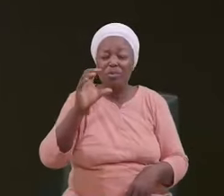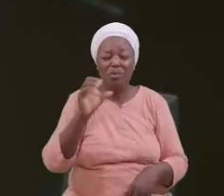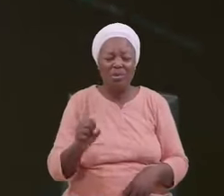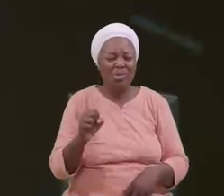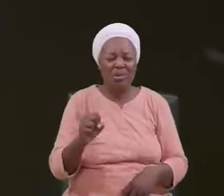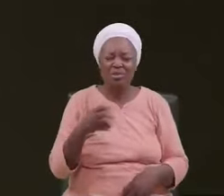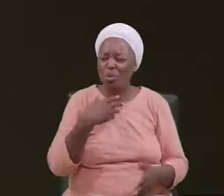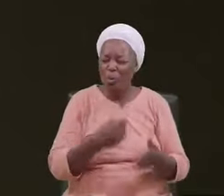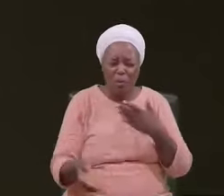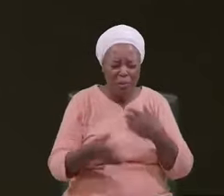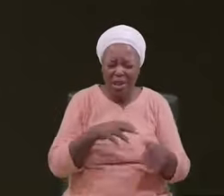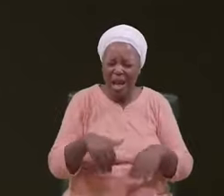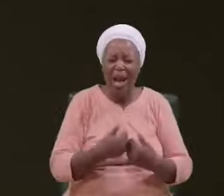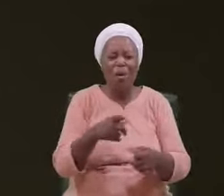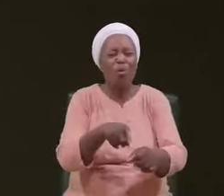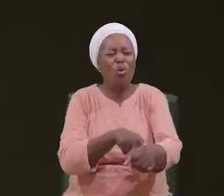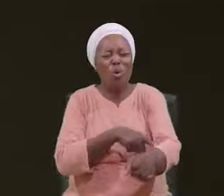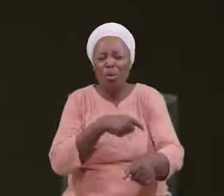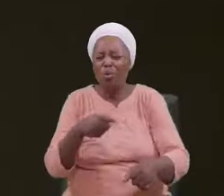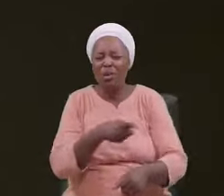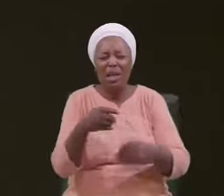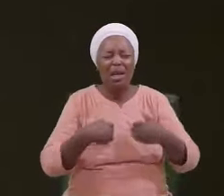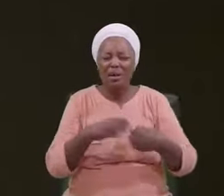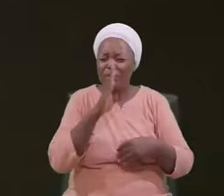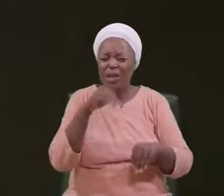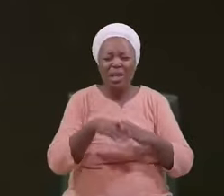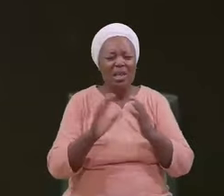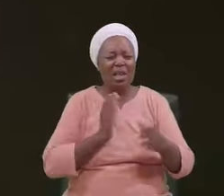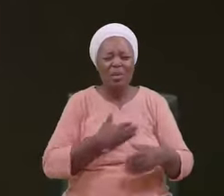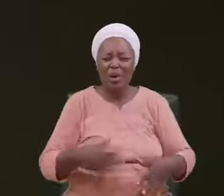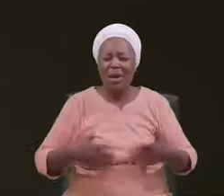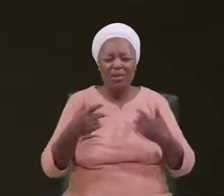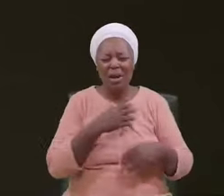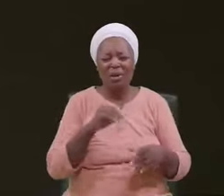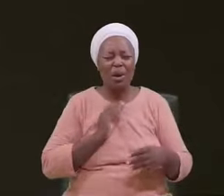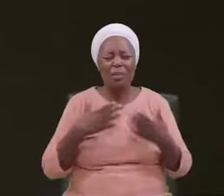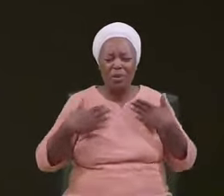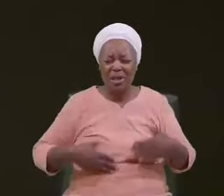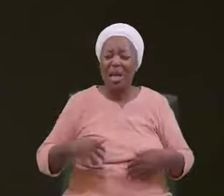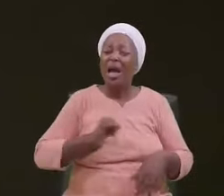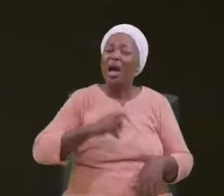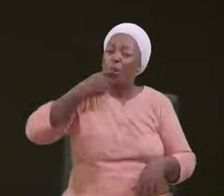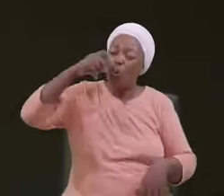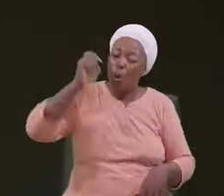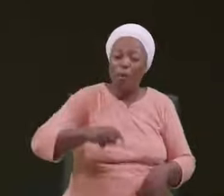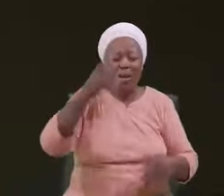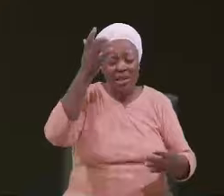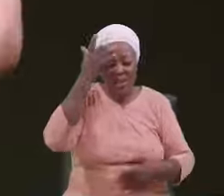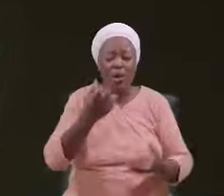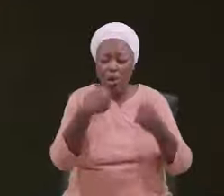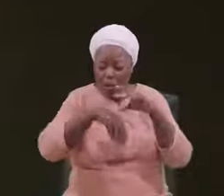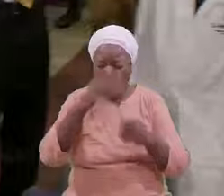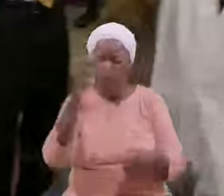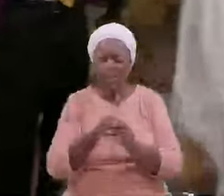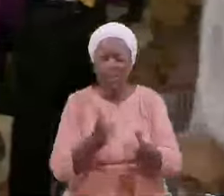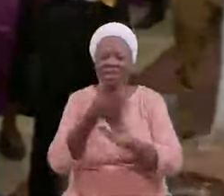quelle que soit l'emprise sur vous là-bas, je te commande, maladie, sors de là au nom de